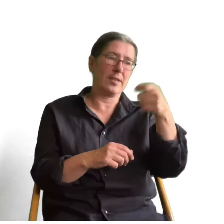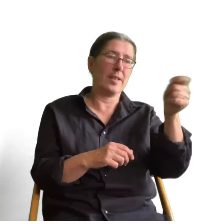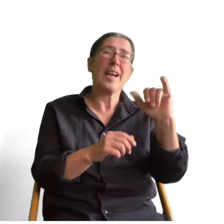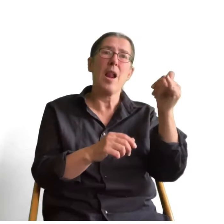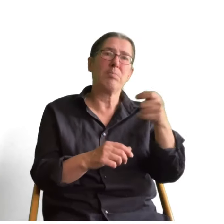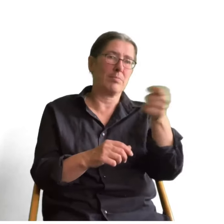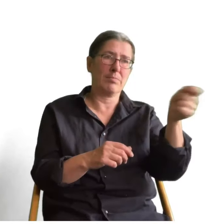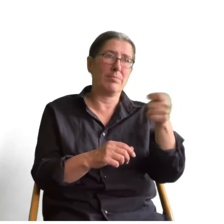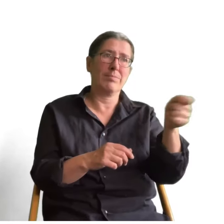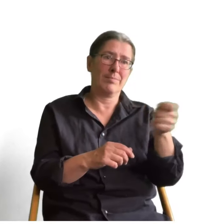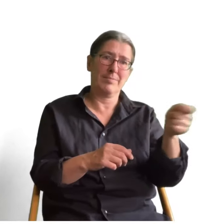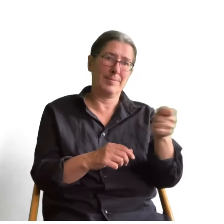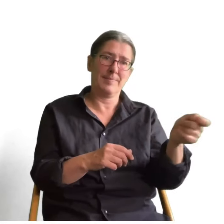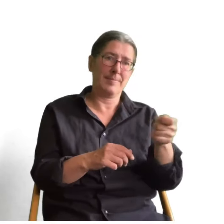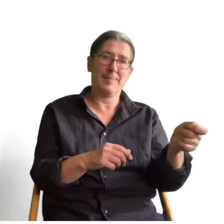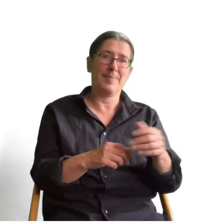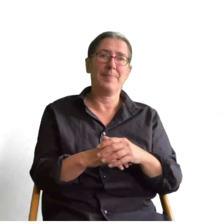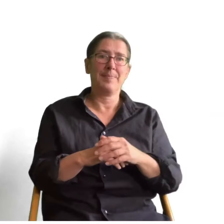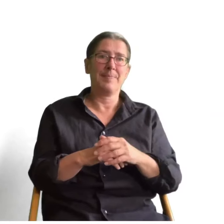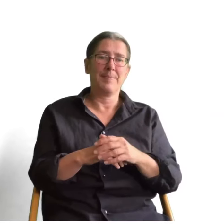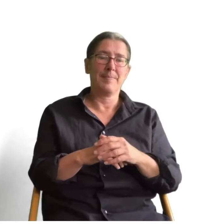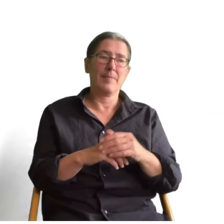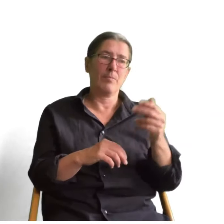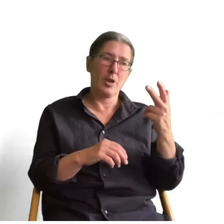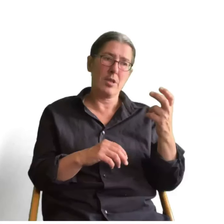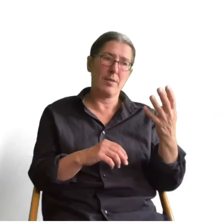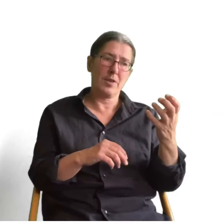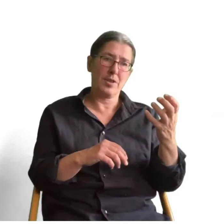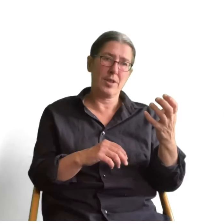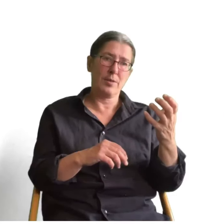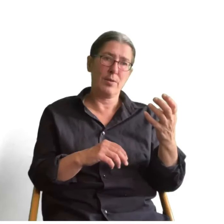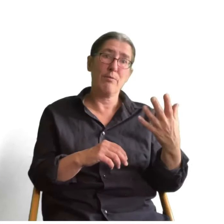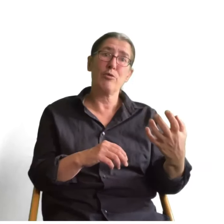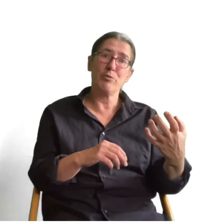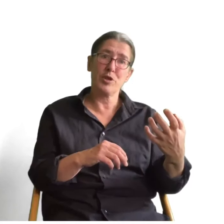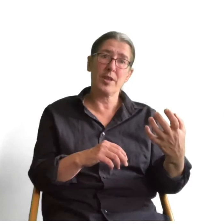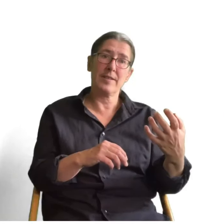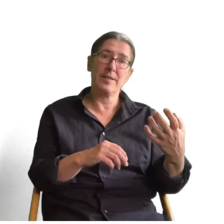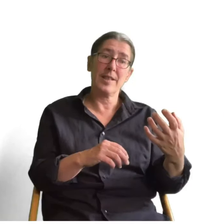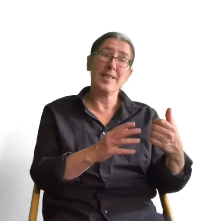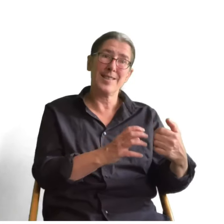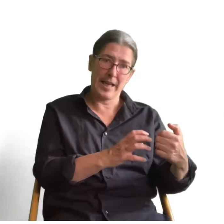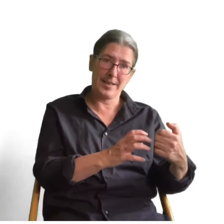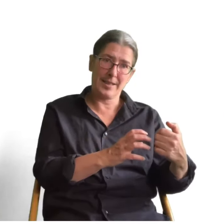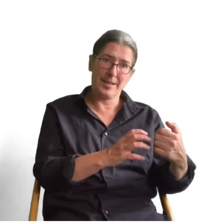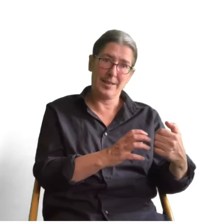hier. Auf der Übersicht sind 30, 40,